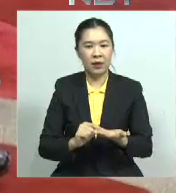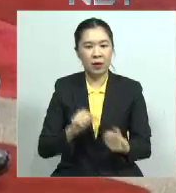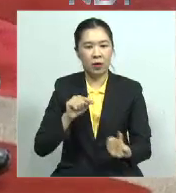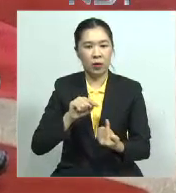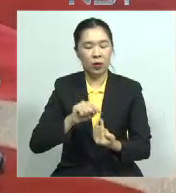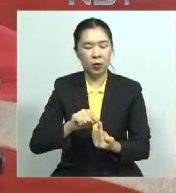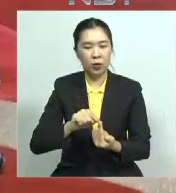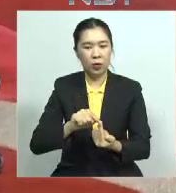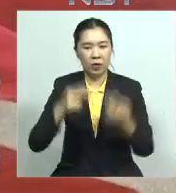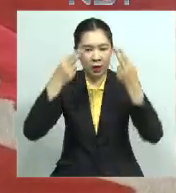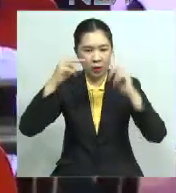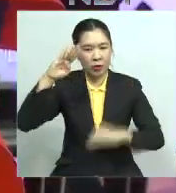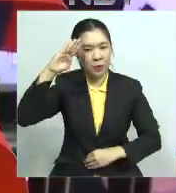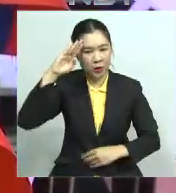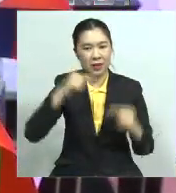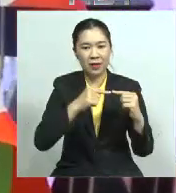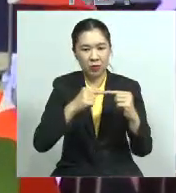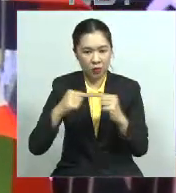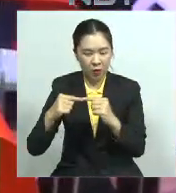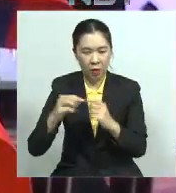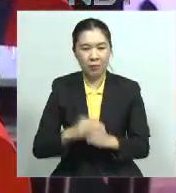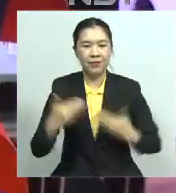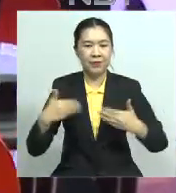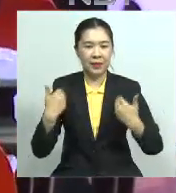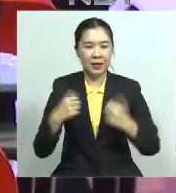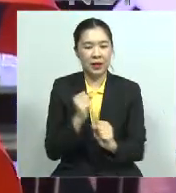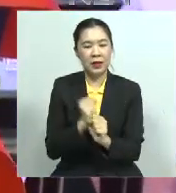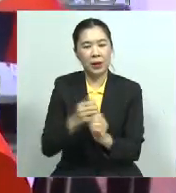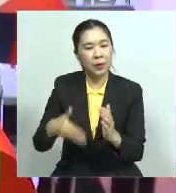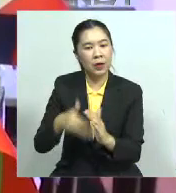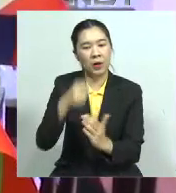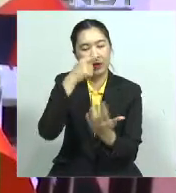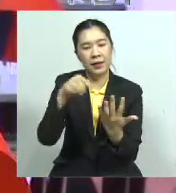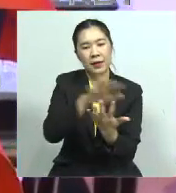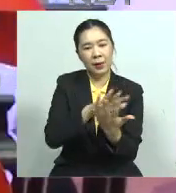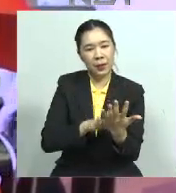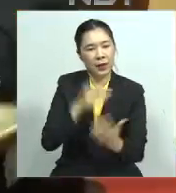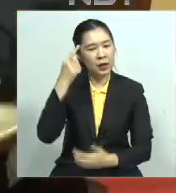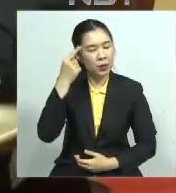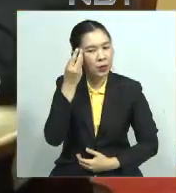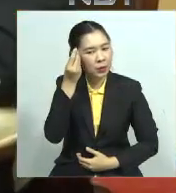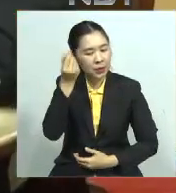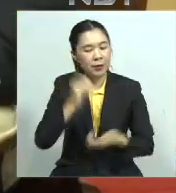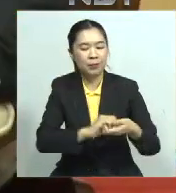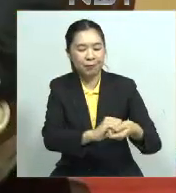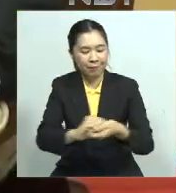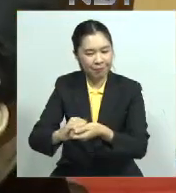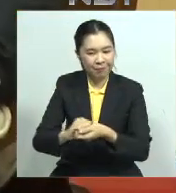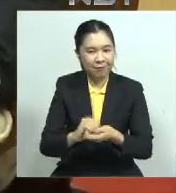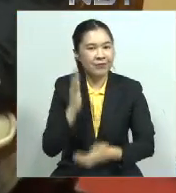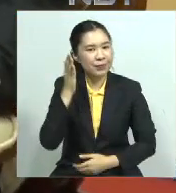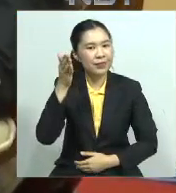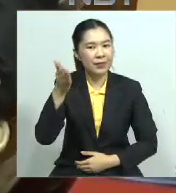ต่งตั้งเป็นนายกรัฐมนตรีอีกสมัยและยินดีต่อความสำเร็จของไทยในการผลักดันแนวคิดร่วมมือร่วมใจก้าวไกลยั่ง